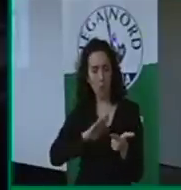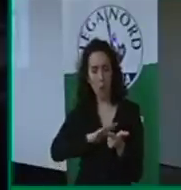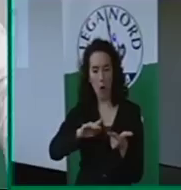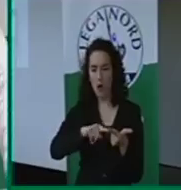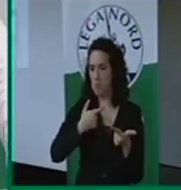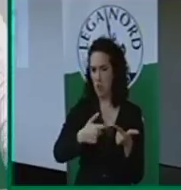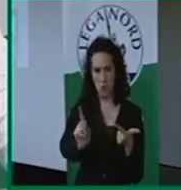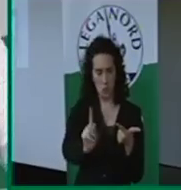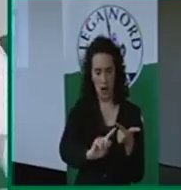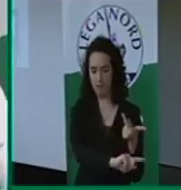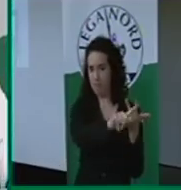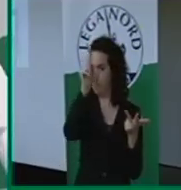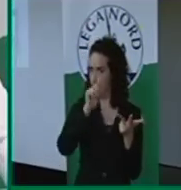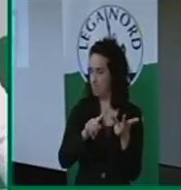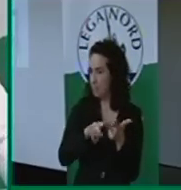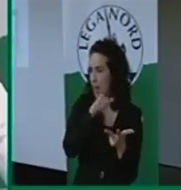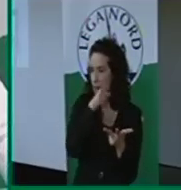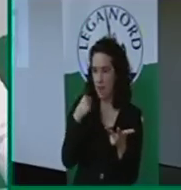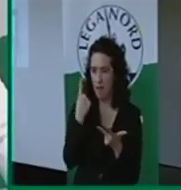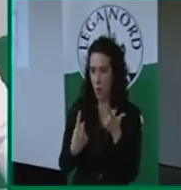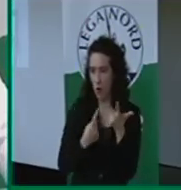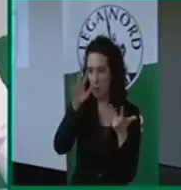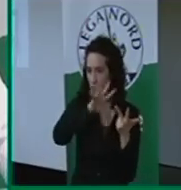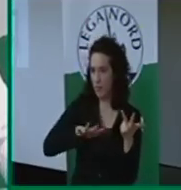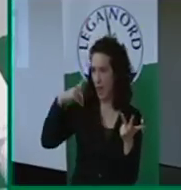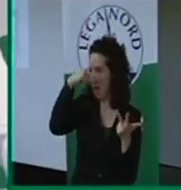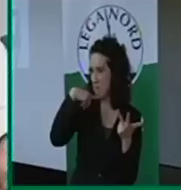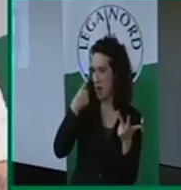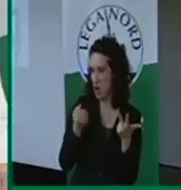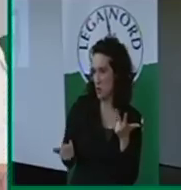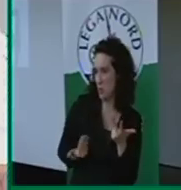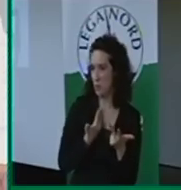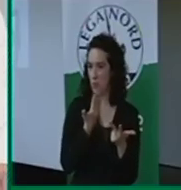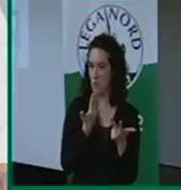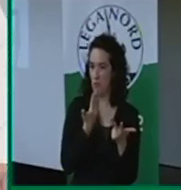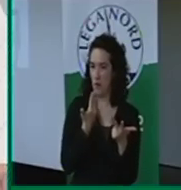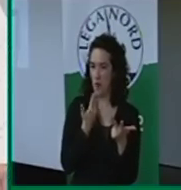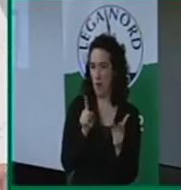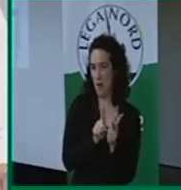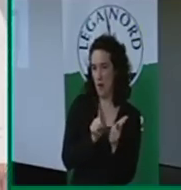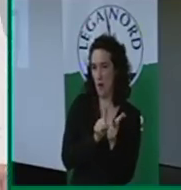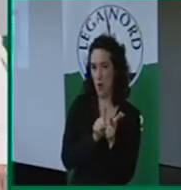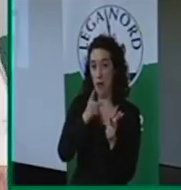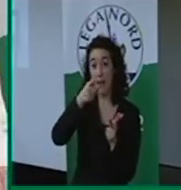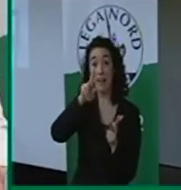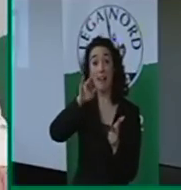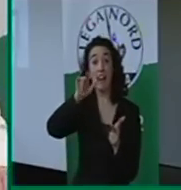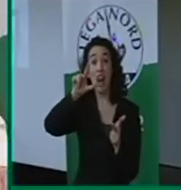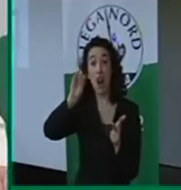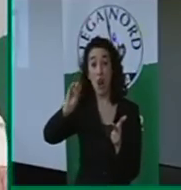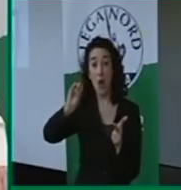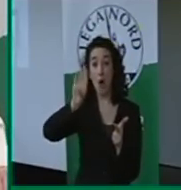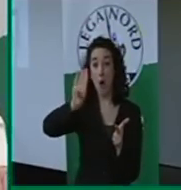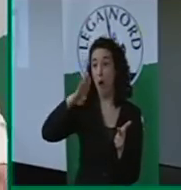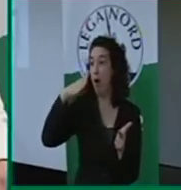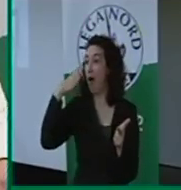durato tanto ci vuole qualcuno che sembri nuovo qualcuno che l'altra faccia della medaglia di Grillo perché poi alla fin fine